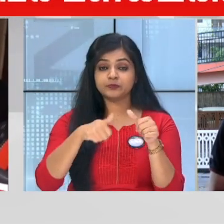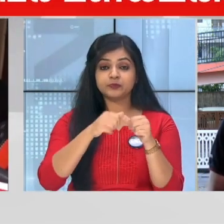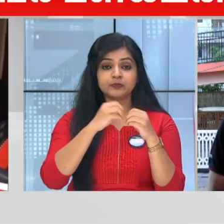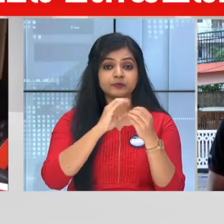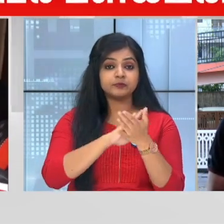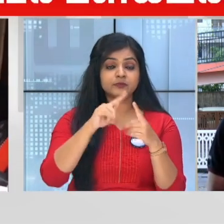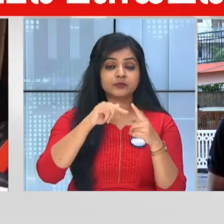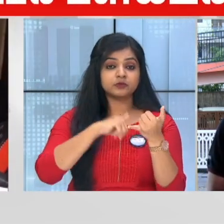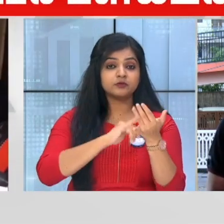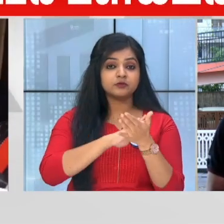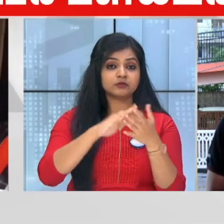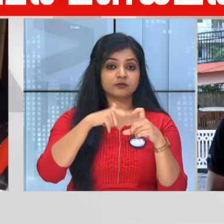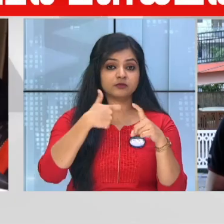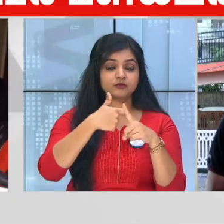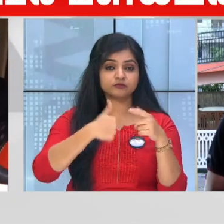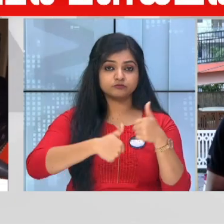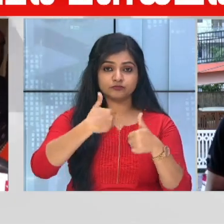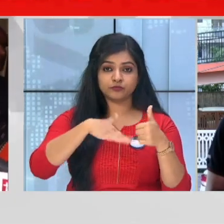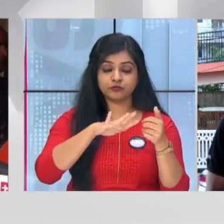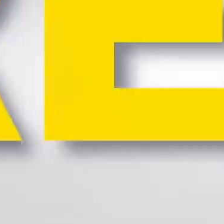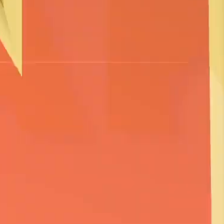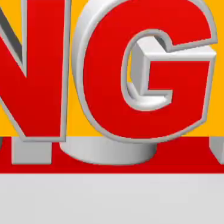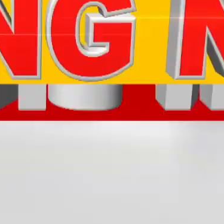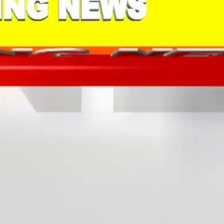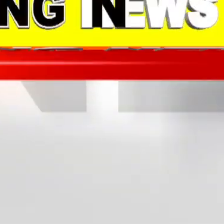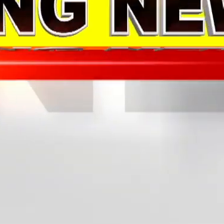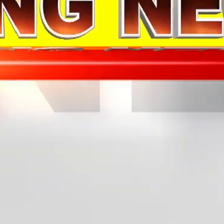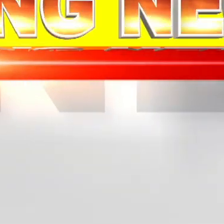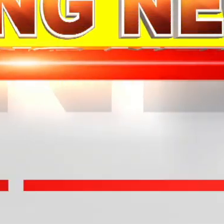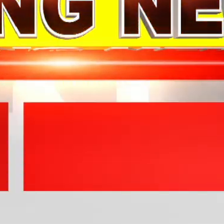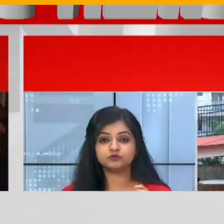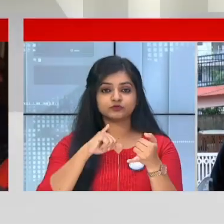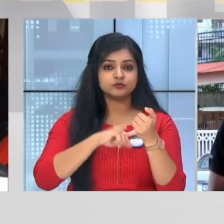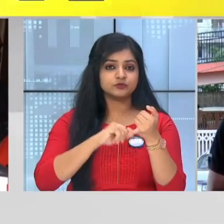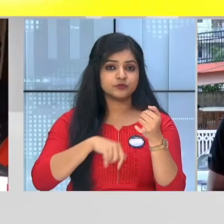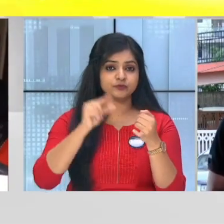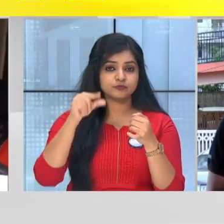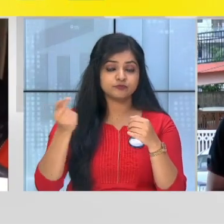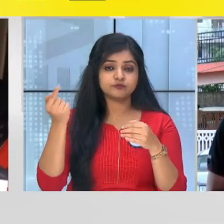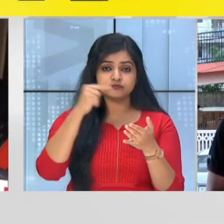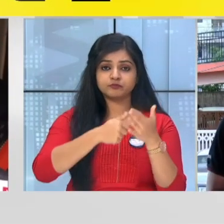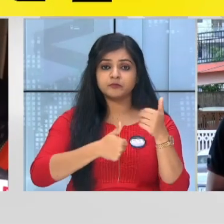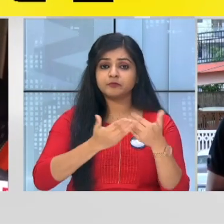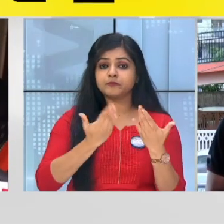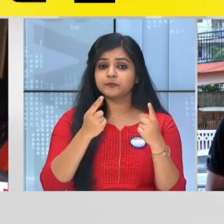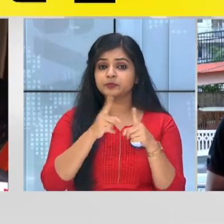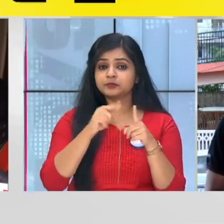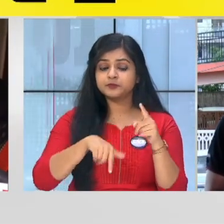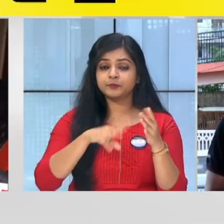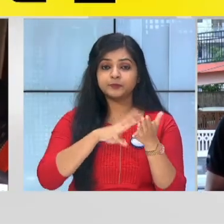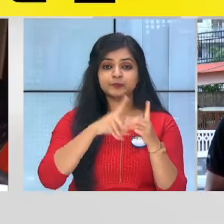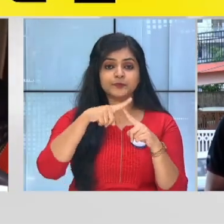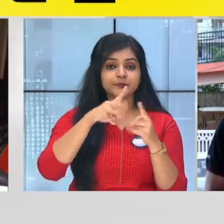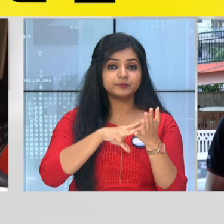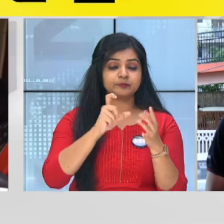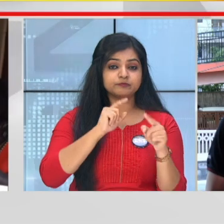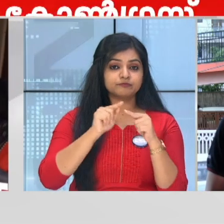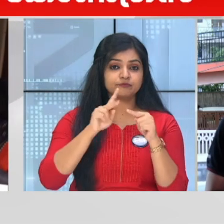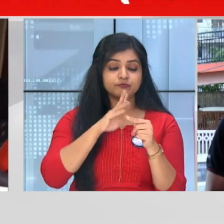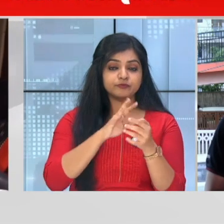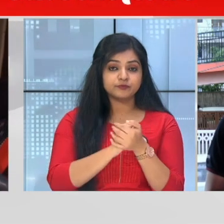അധികാരിയെ മത്സരിപ്പിക്കാനാണ് തൃണമൂൽ കോൺഗ്രസ് വെല്ലുവിളിച്ചിരിക്കുന്നത്. കഴിഞ്ഞ നിയമസഭാ തിരഞ്ഞെടുപ്പ് സമയത്ത് സുവേന്ദു